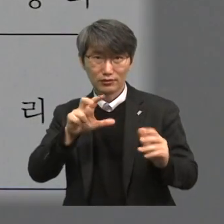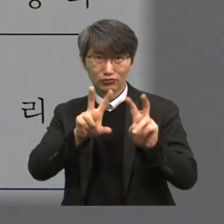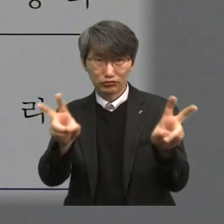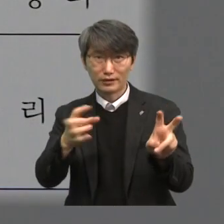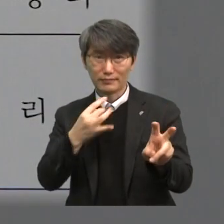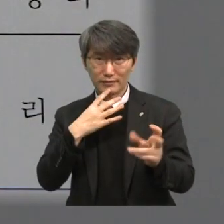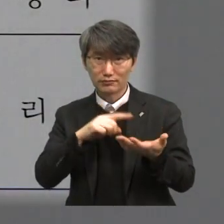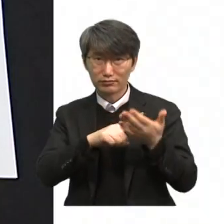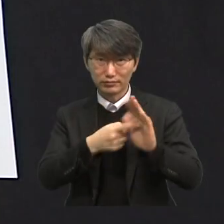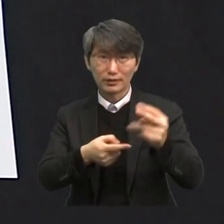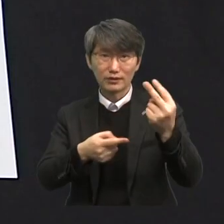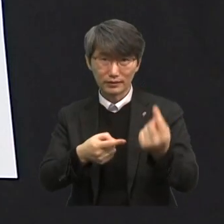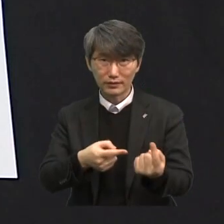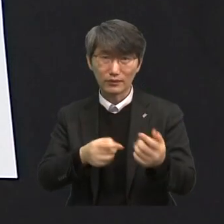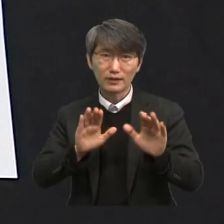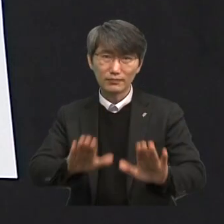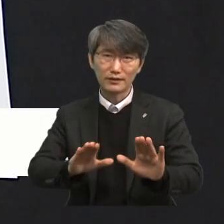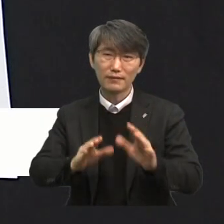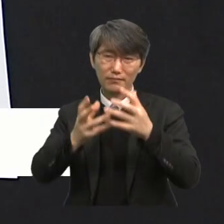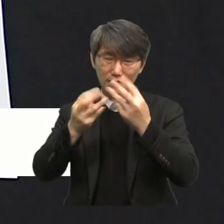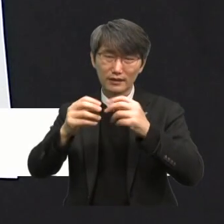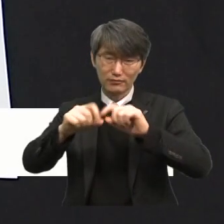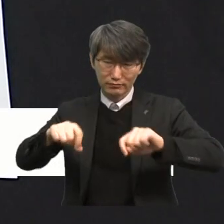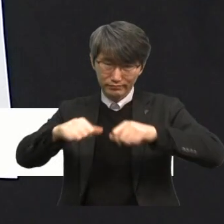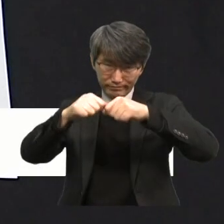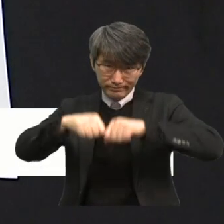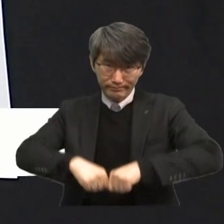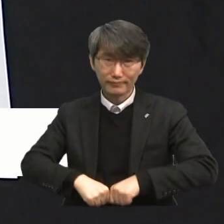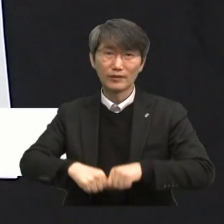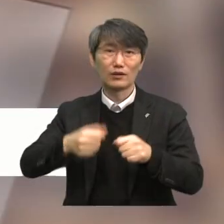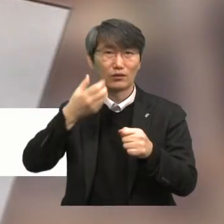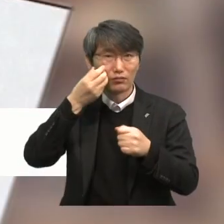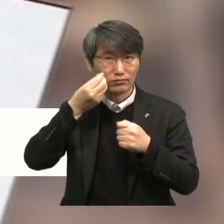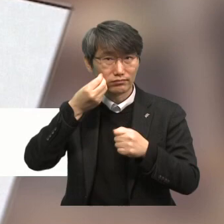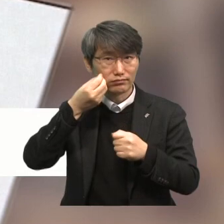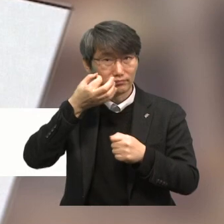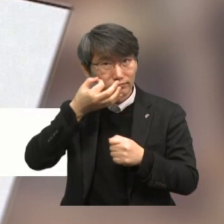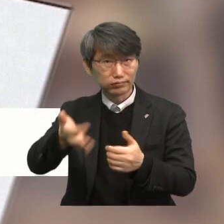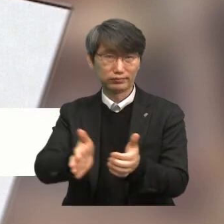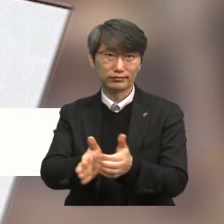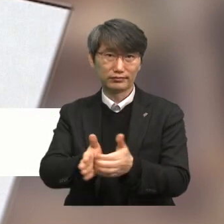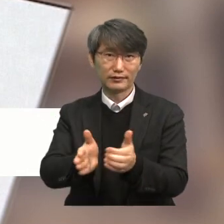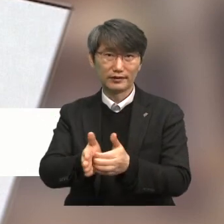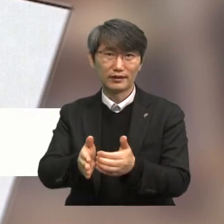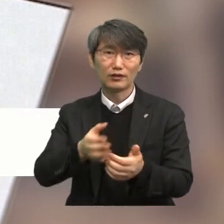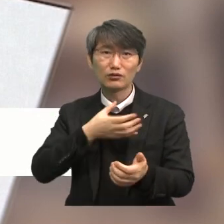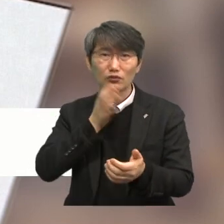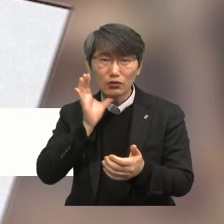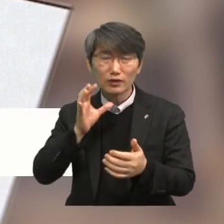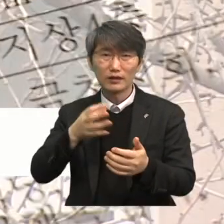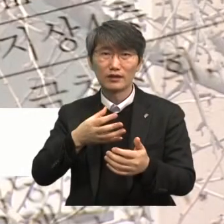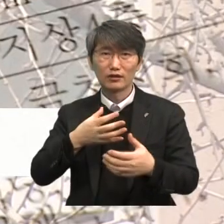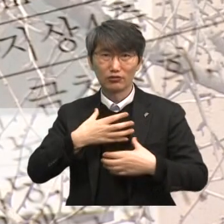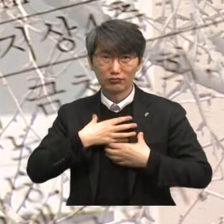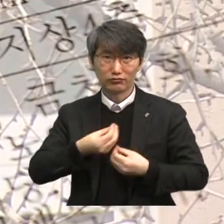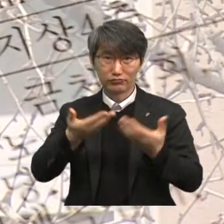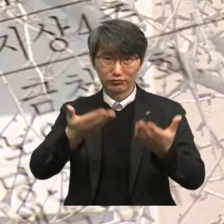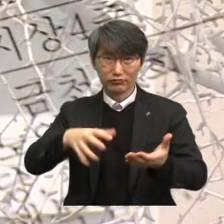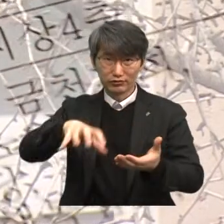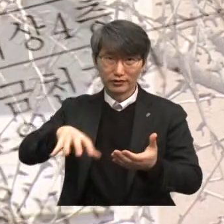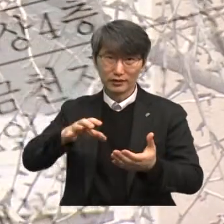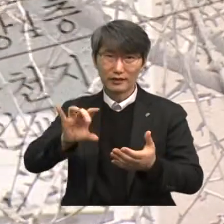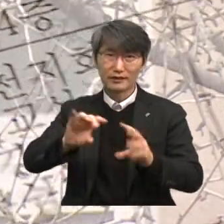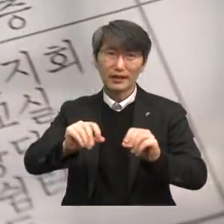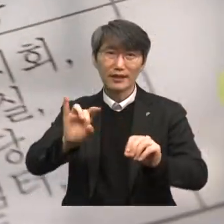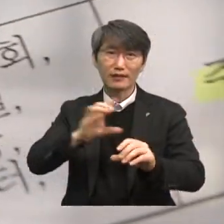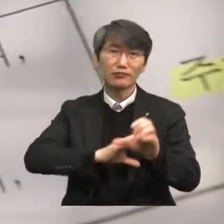공유재산 관리 계획도 이번에 상당 부분이 공개됐습니다. 시흥 5동에 주송 예정인 노인여가 복합시설은 한 필지를 더